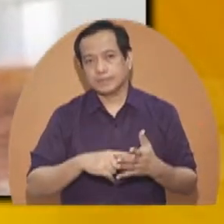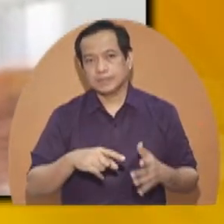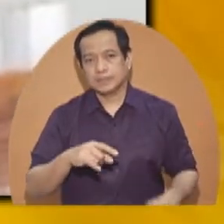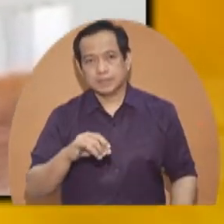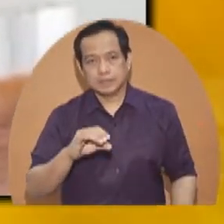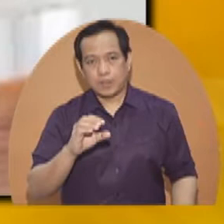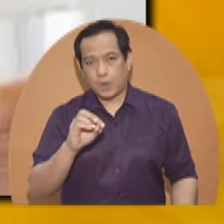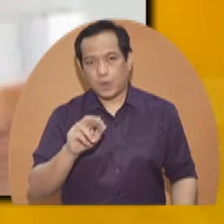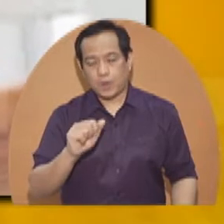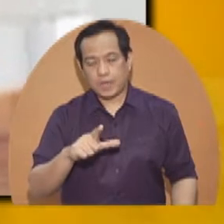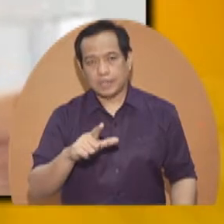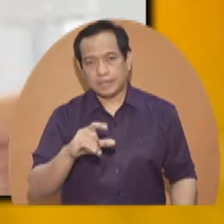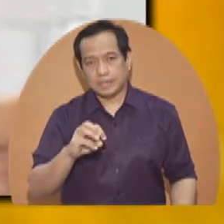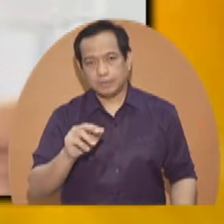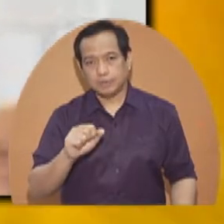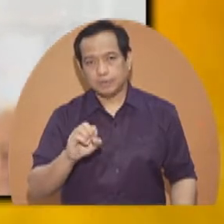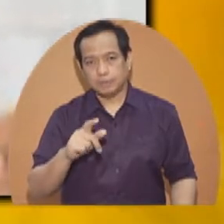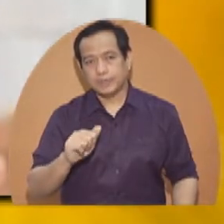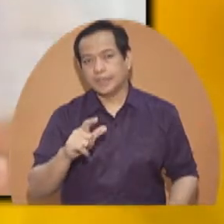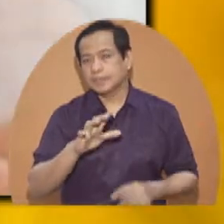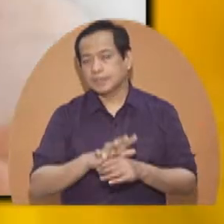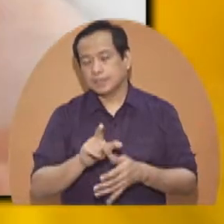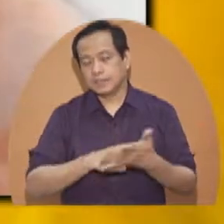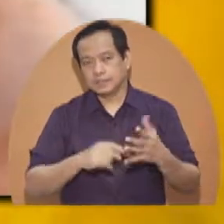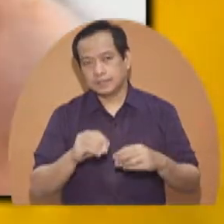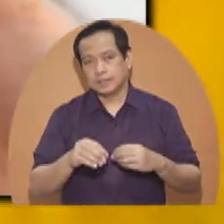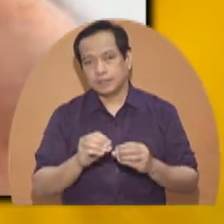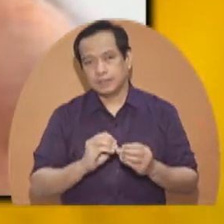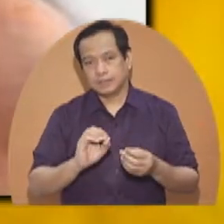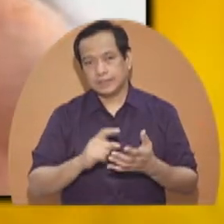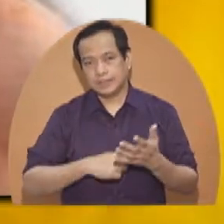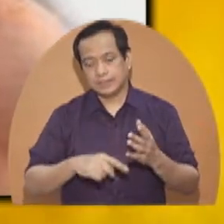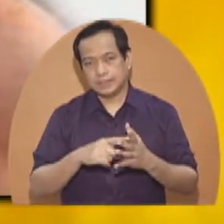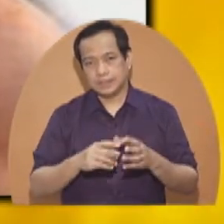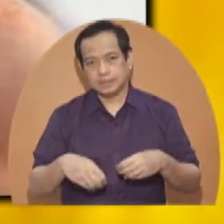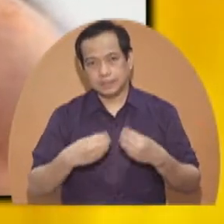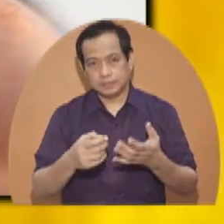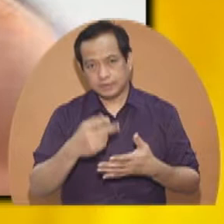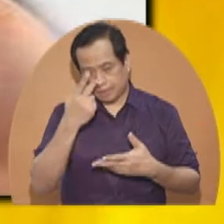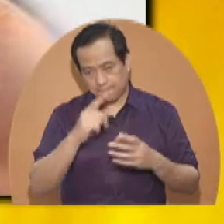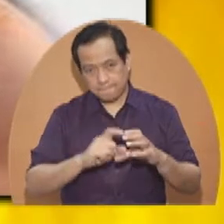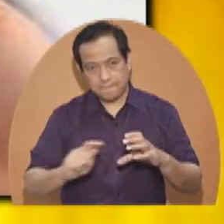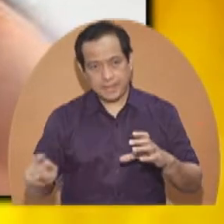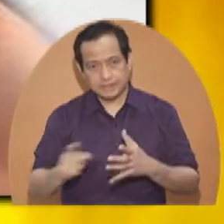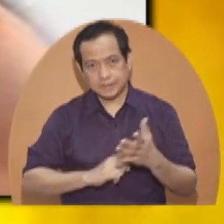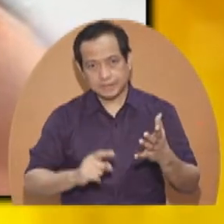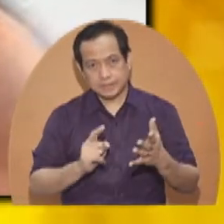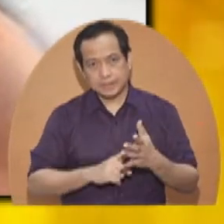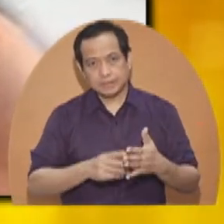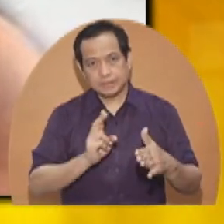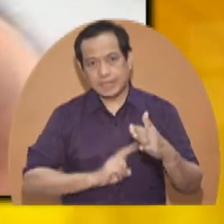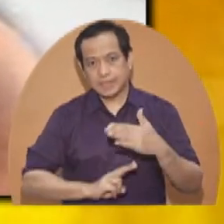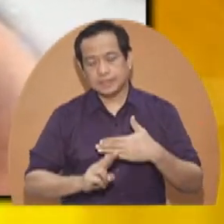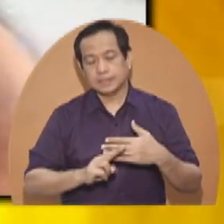oral immunosuppressant na original na re-reseta sa mga pasyente na sumasailalim sa